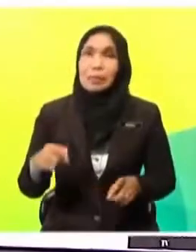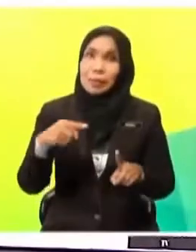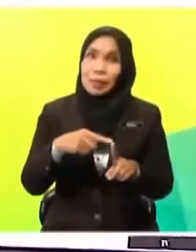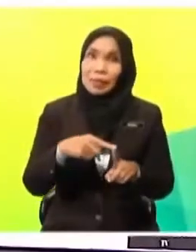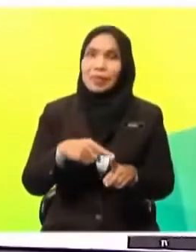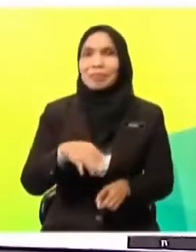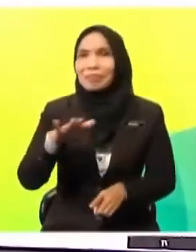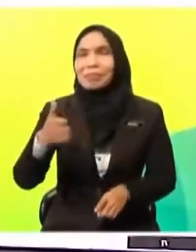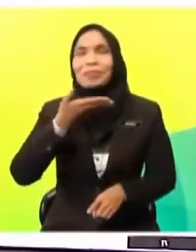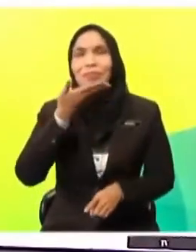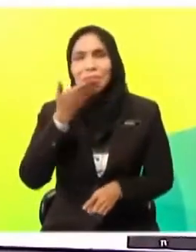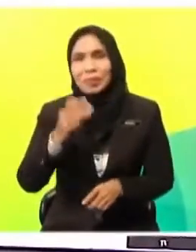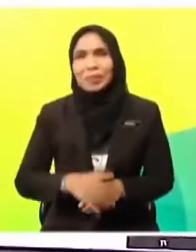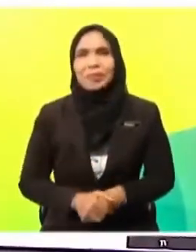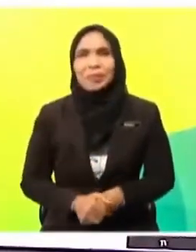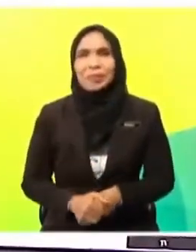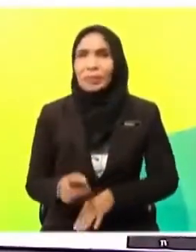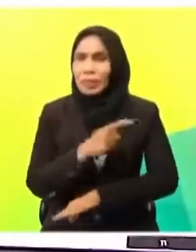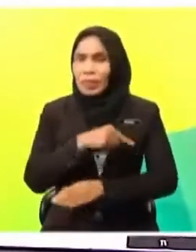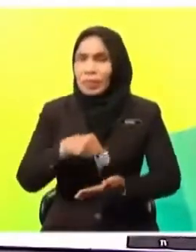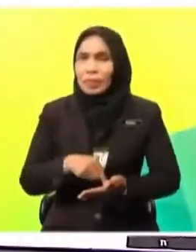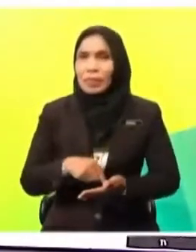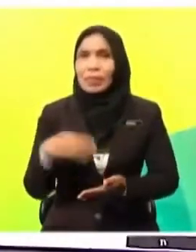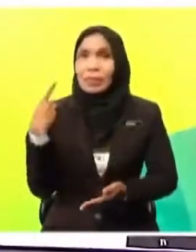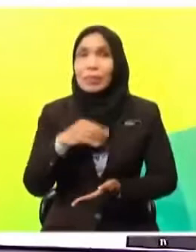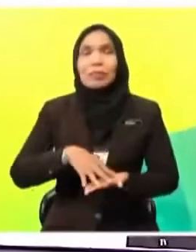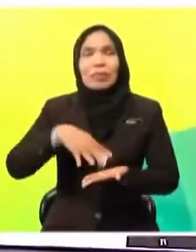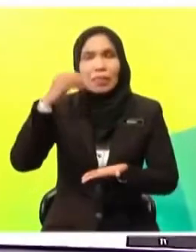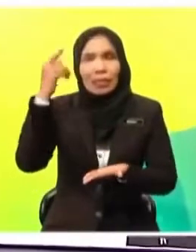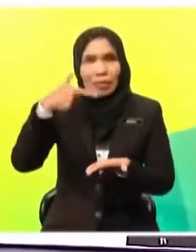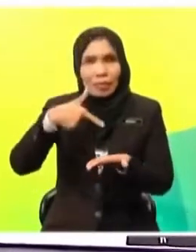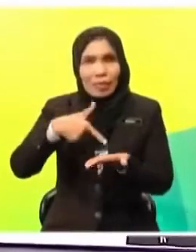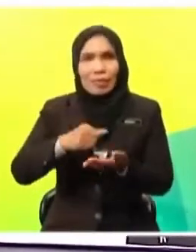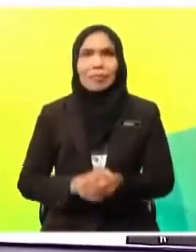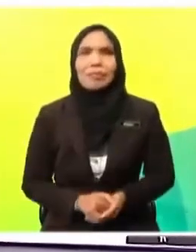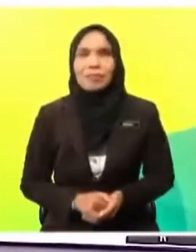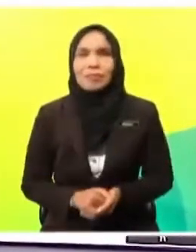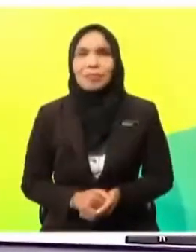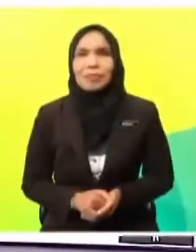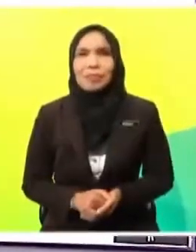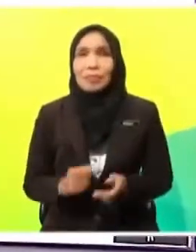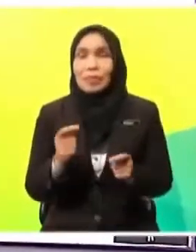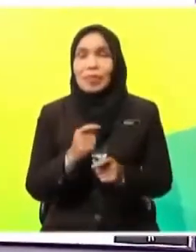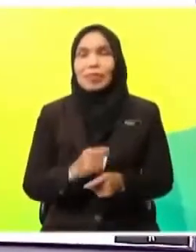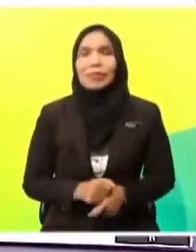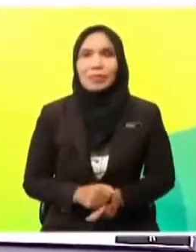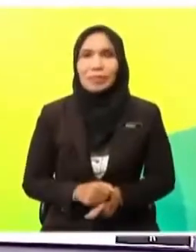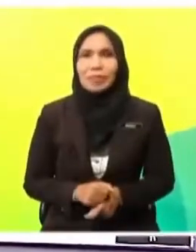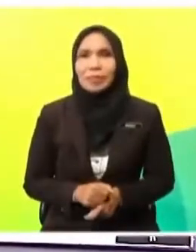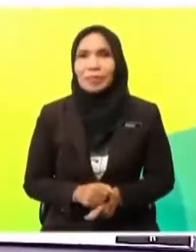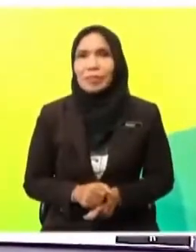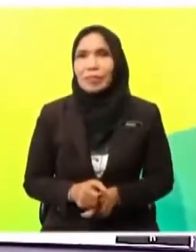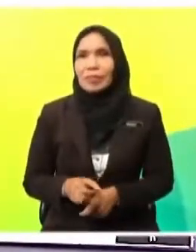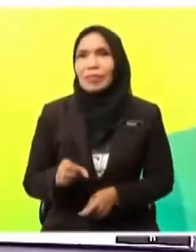ah hari ini kita terus ke pembahasan kita tentang Suku Kado apa yang dimaksudkan suku kata